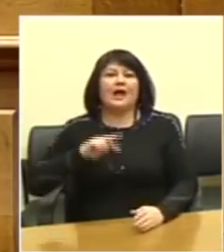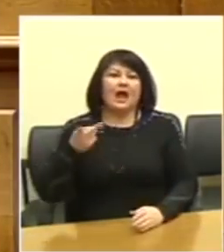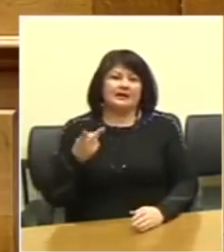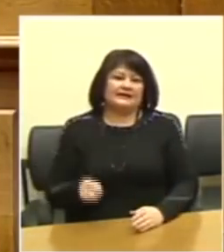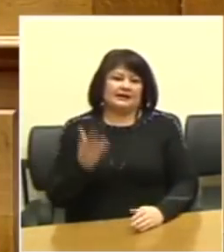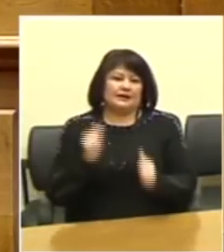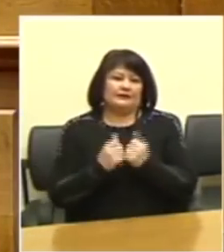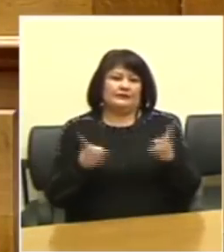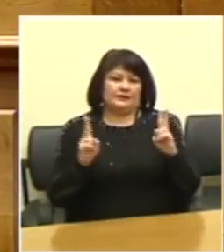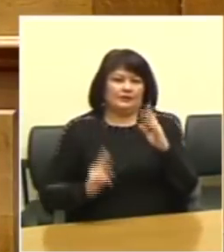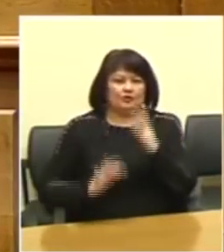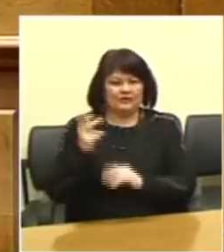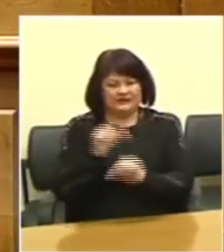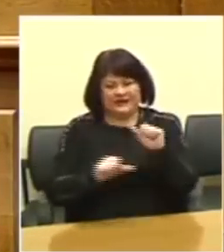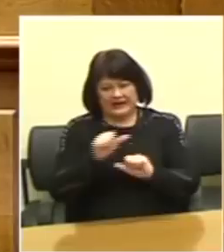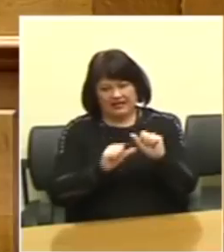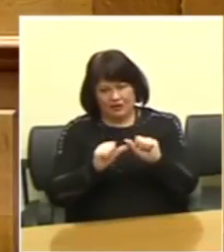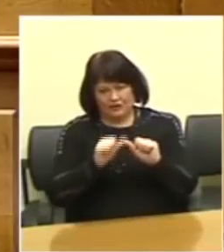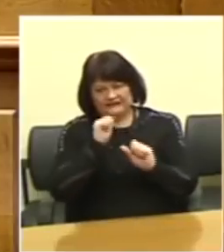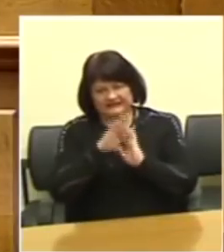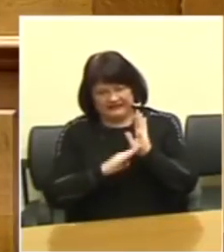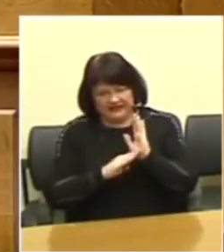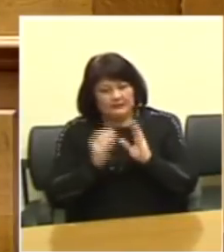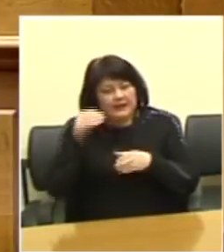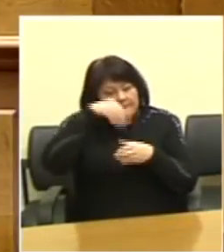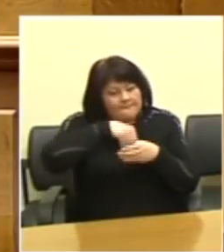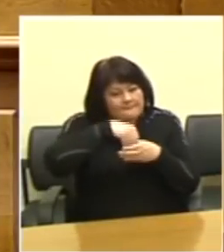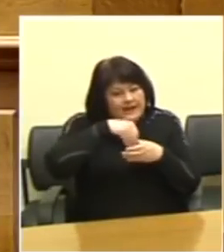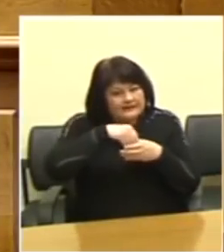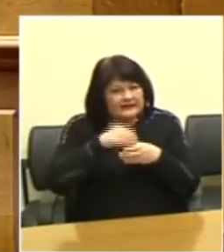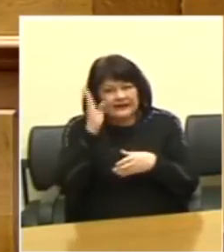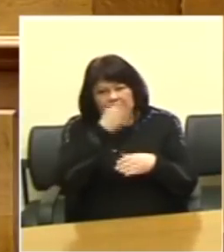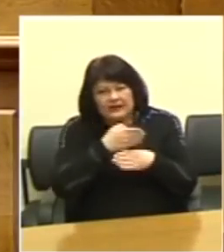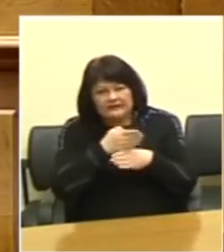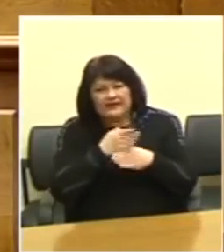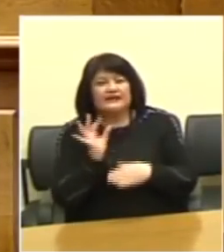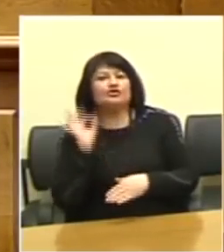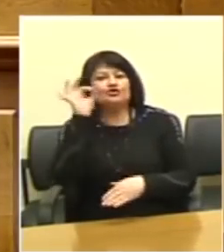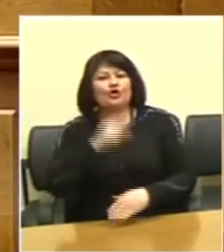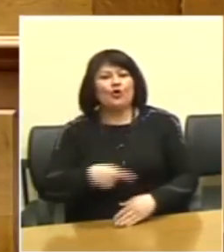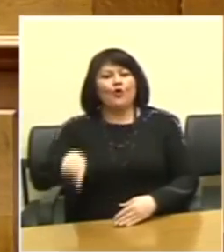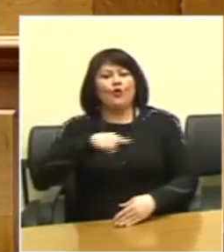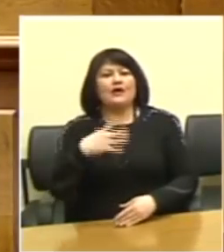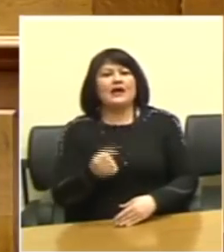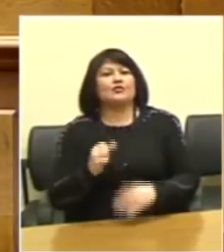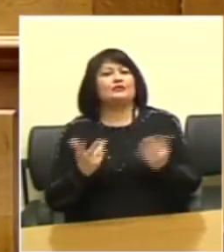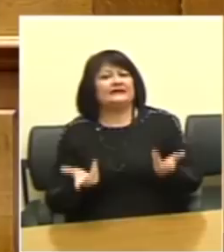αντινεοφιλελεύθερη και προοδευτική αναθεώρηση κρύβεται ο κοινός στόχος όλων για